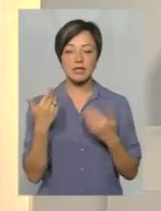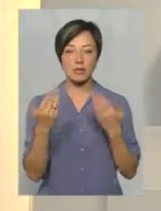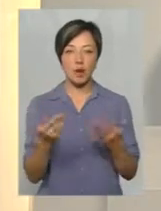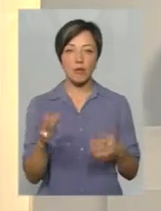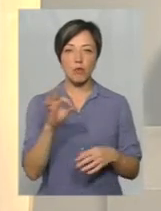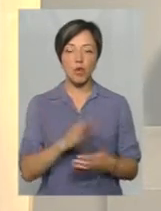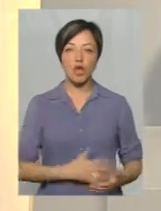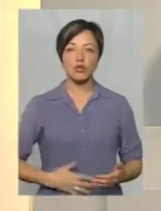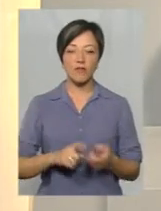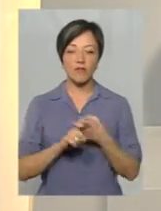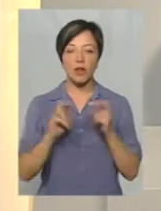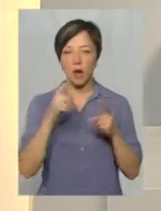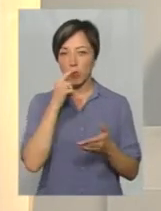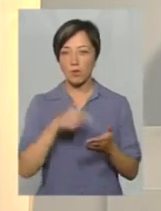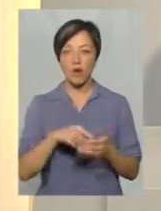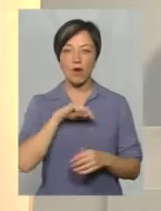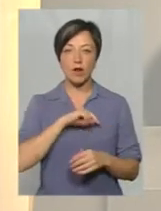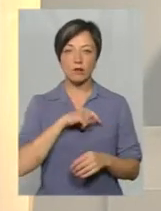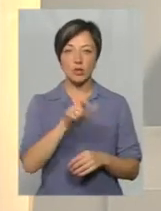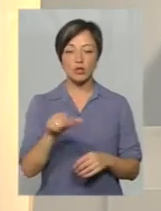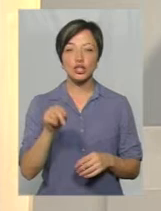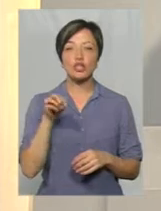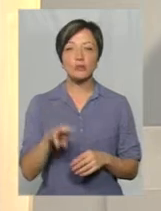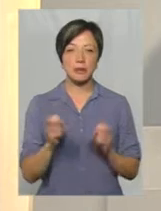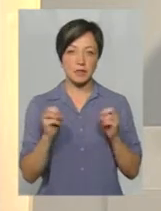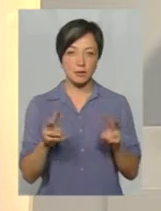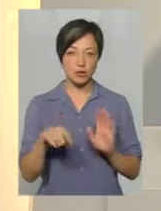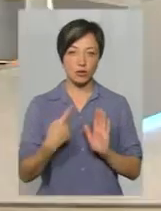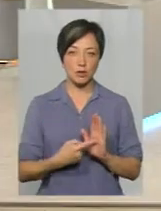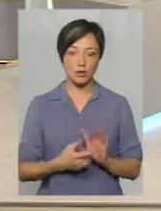інфекції, як вони потрапляють в організм людини, а чим же вони небезпечні?